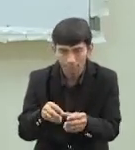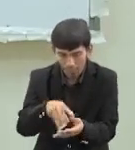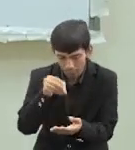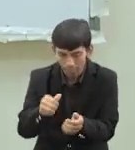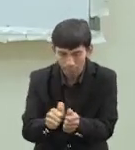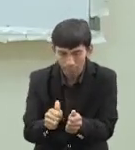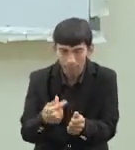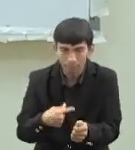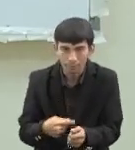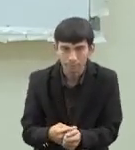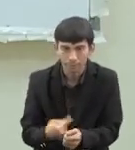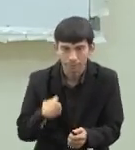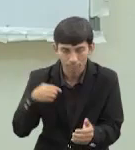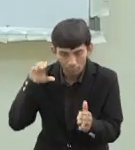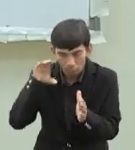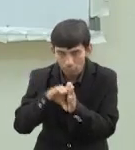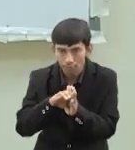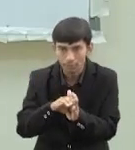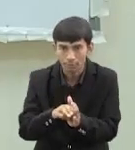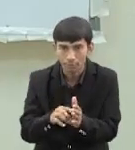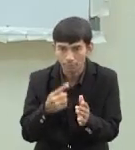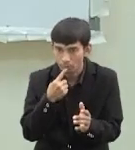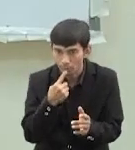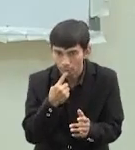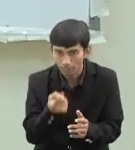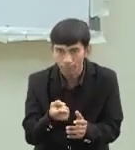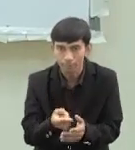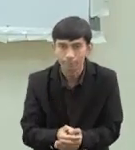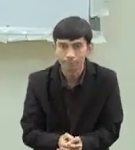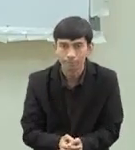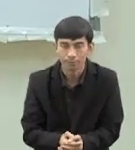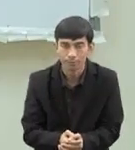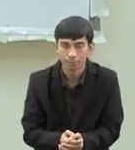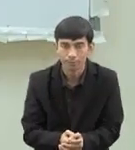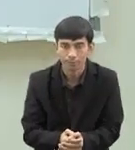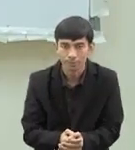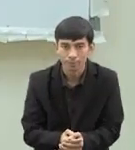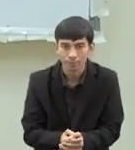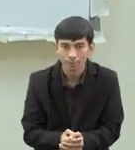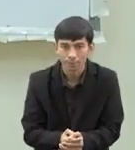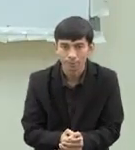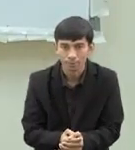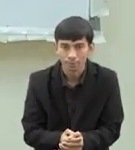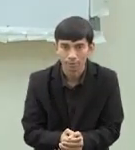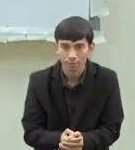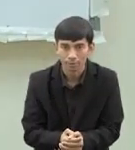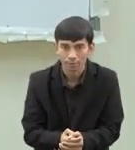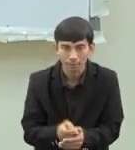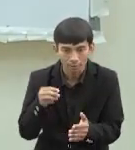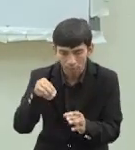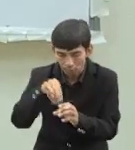nè cứu miên rụp hiệp mồi bằng hàng chun con mơ tìm mơ con thà nâng rụp hiệp nâng con khơi ạ khá lá